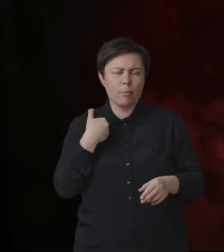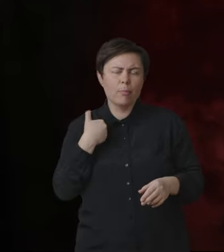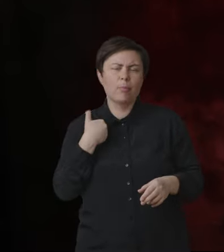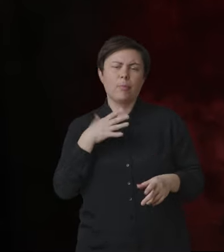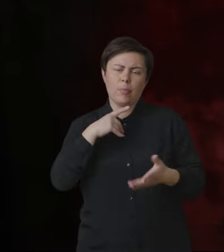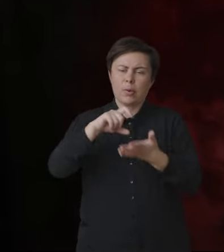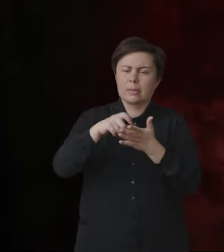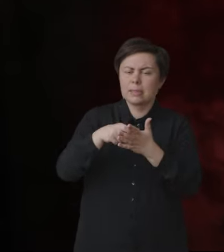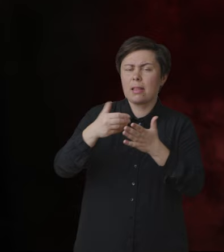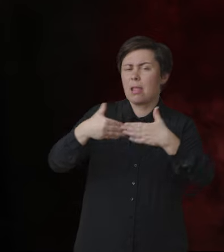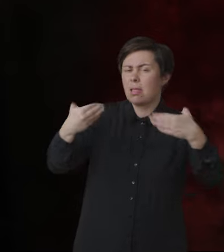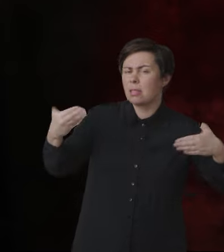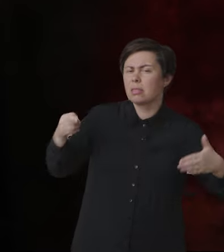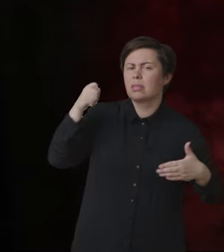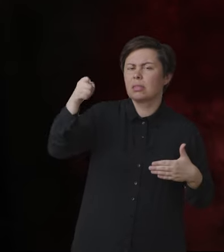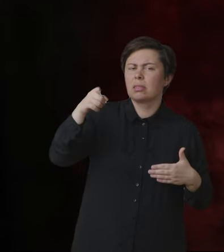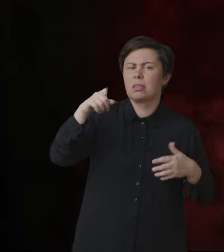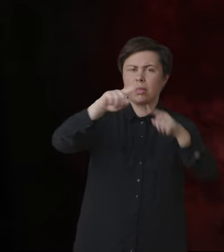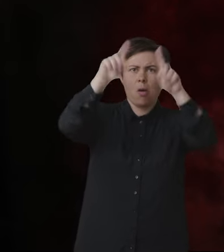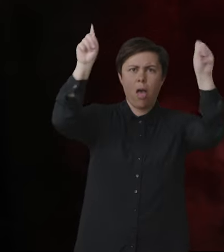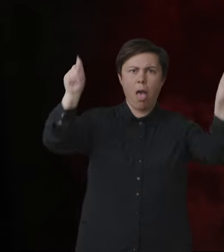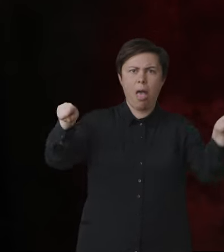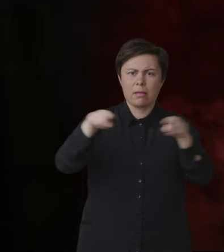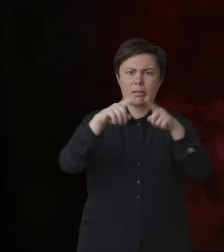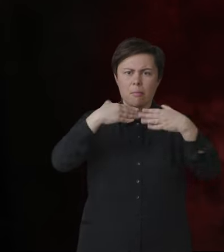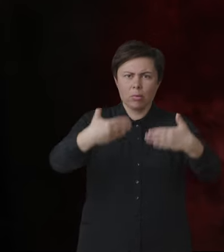tam była sala taka teatralna, bo tam ekran się podnosił.